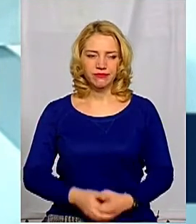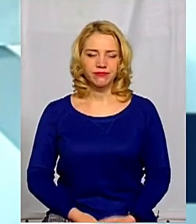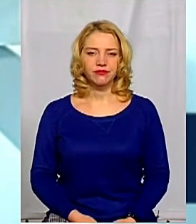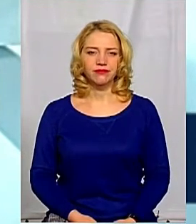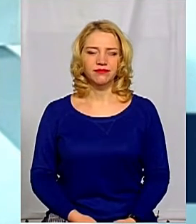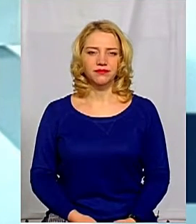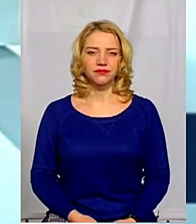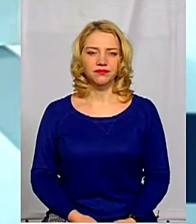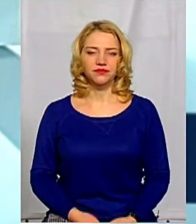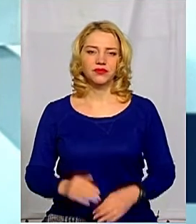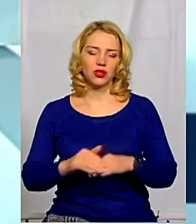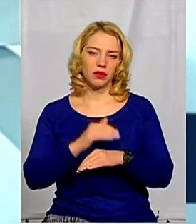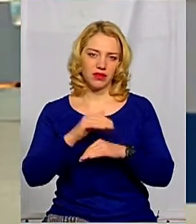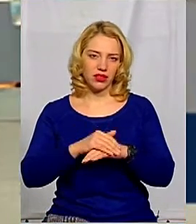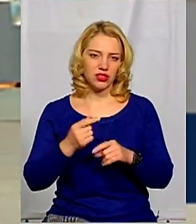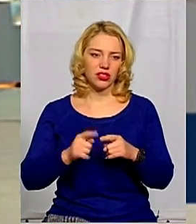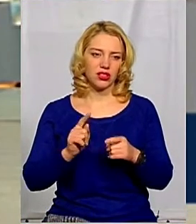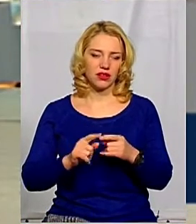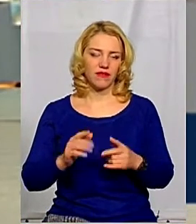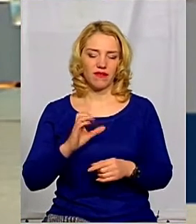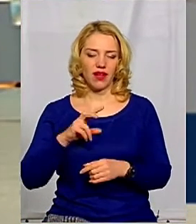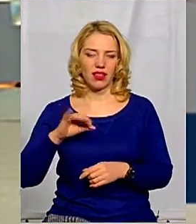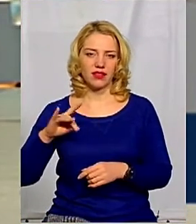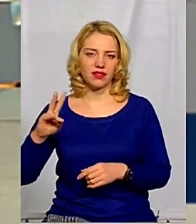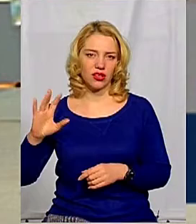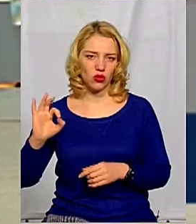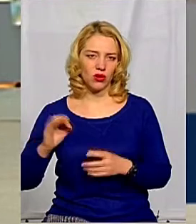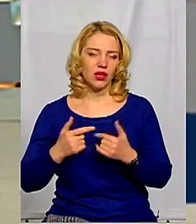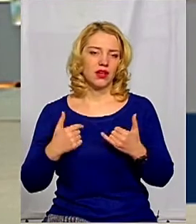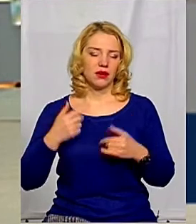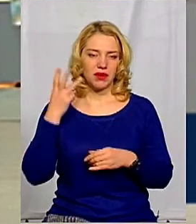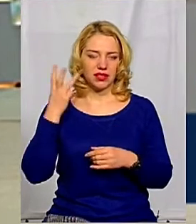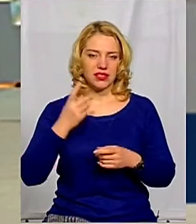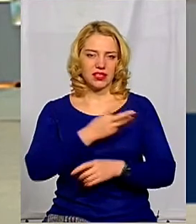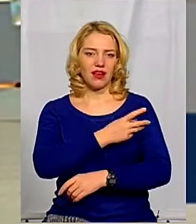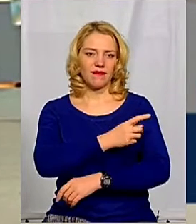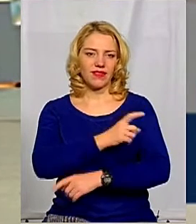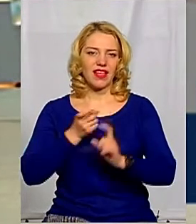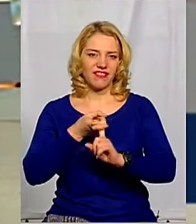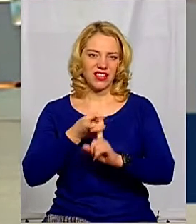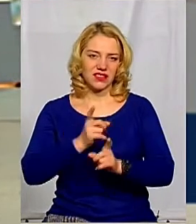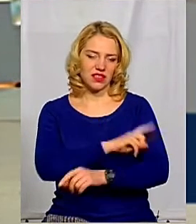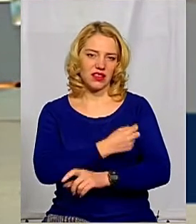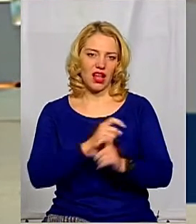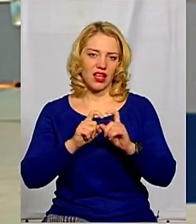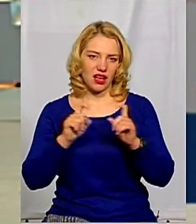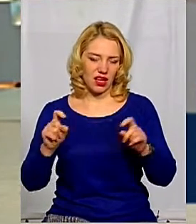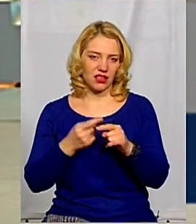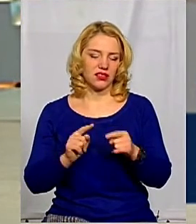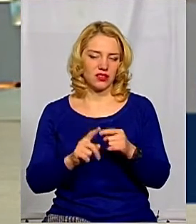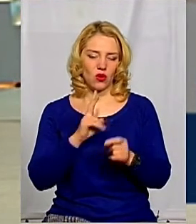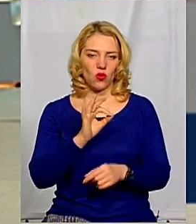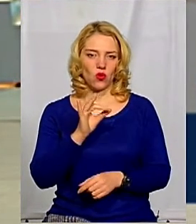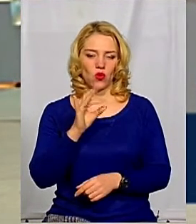вечір. Добрий вечір. Пані Валентино, от для медицини і Хмельницької інфекційної лікарні таке явище, як коронавірус, це